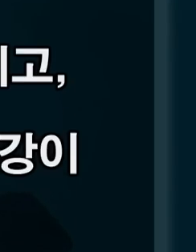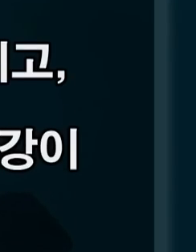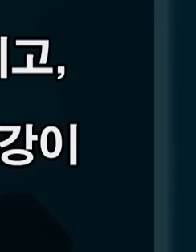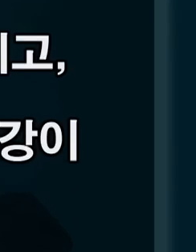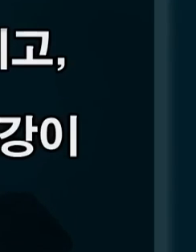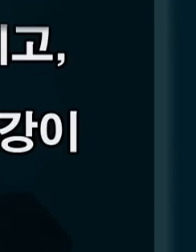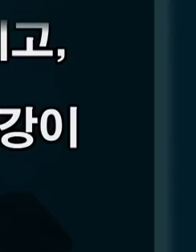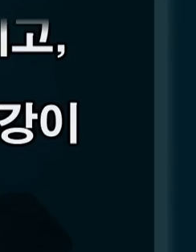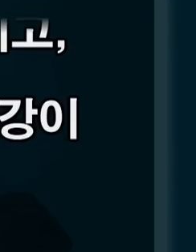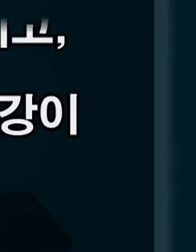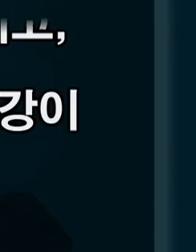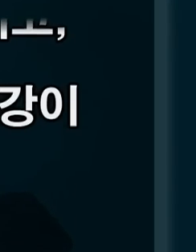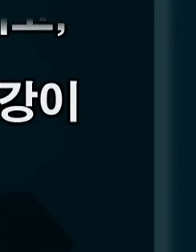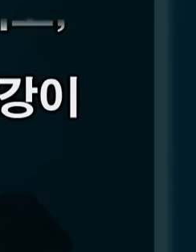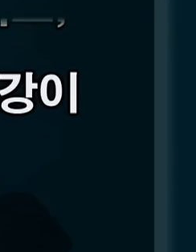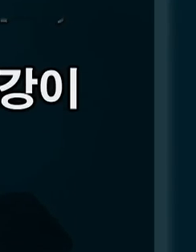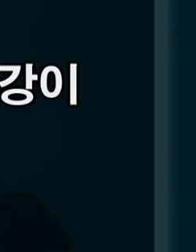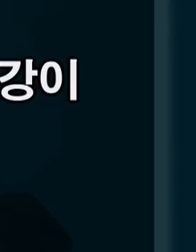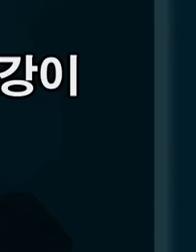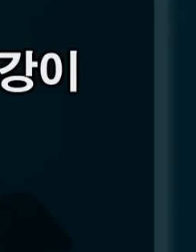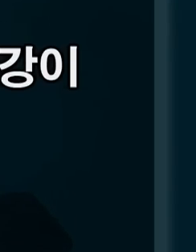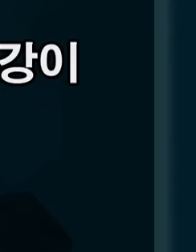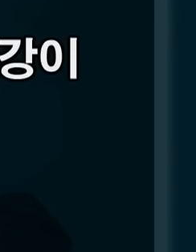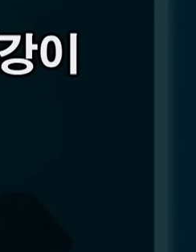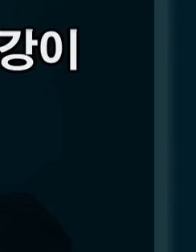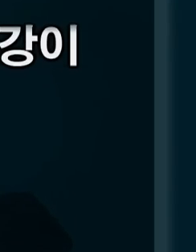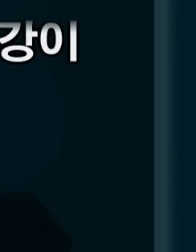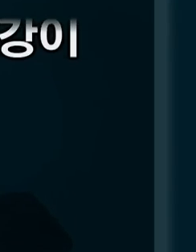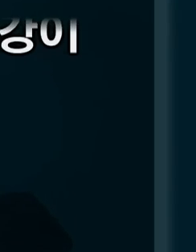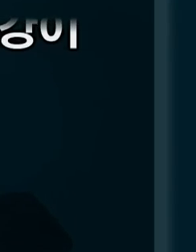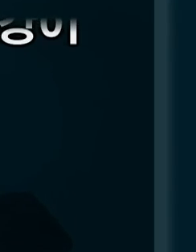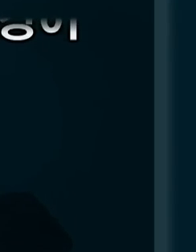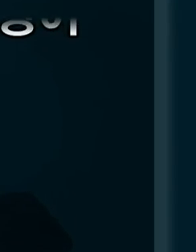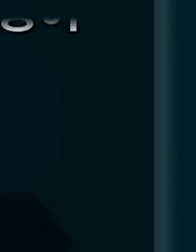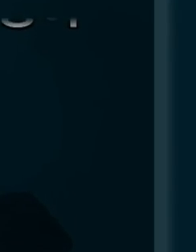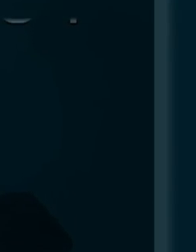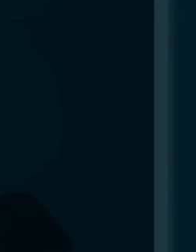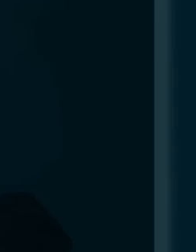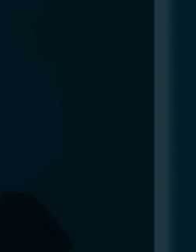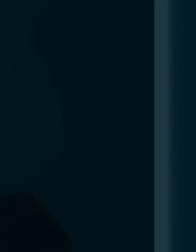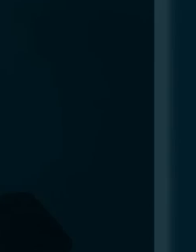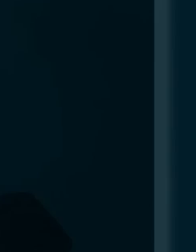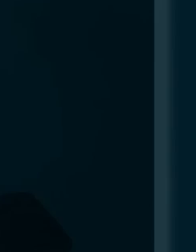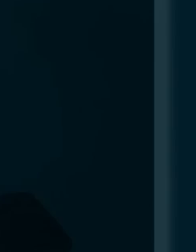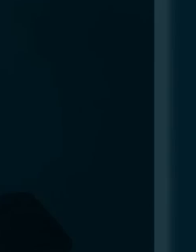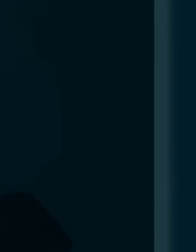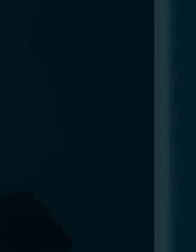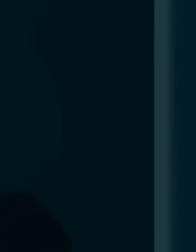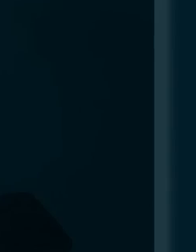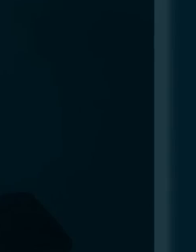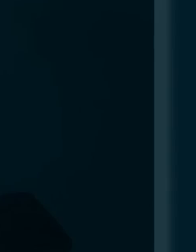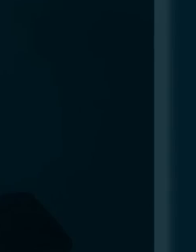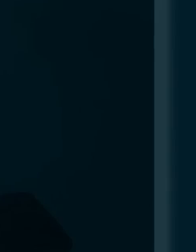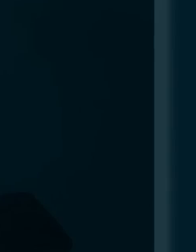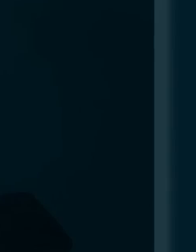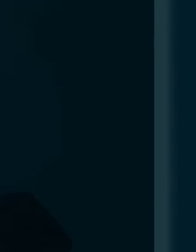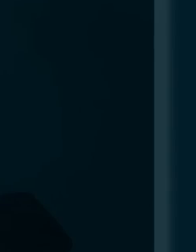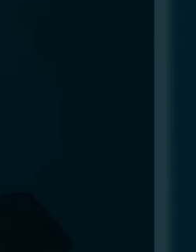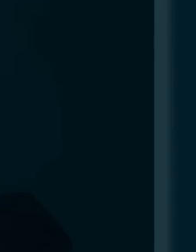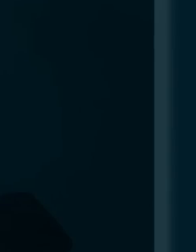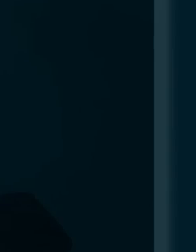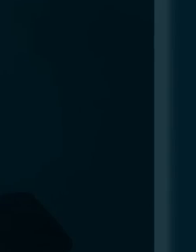강건함을 주시고 가정과 사역 위에 하나님의 은혜와 평강이 충만하게 하옵소서.